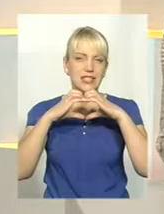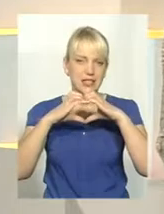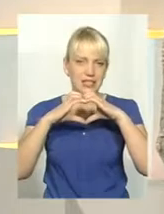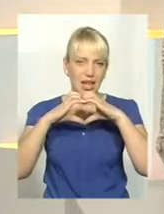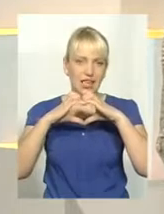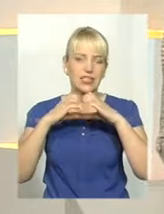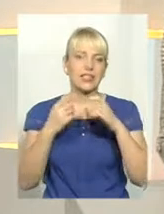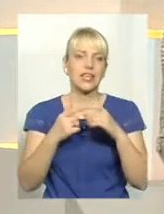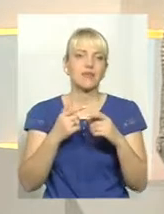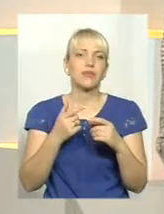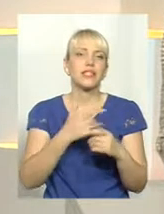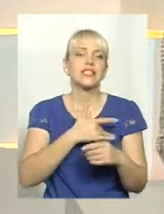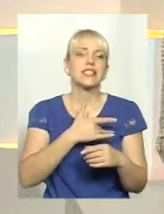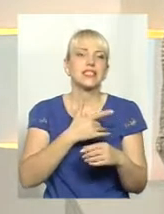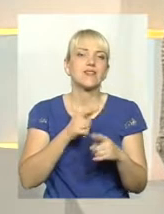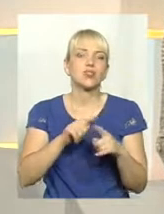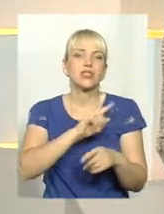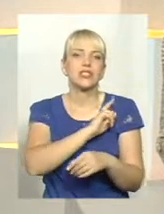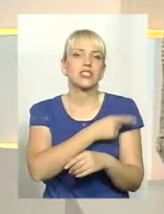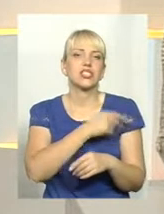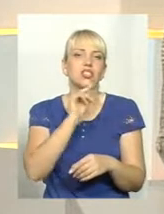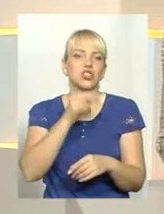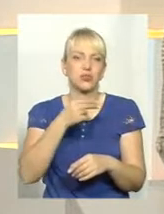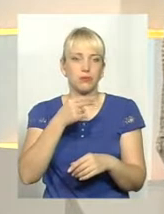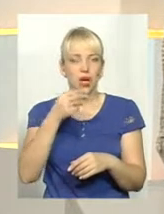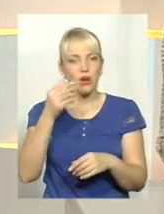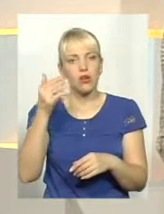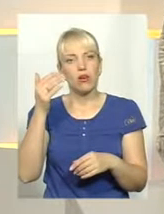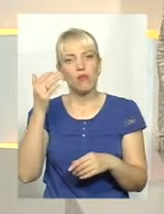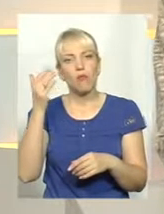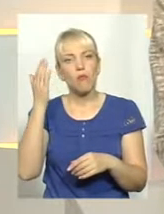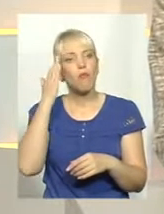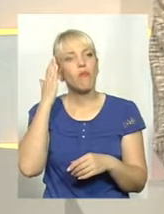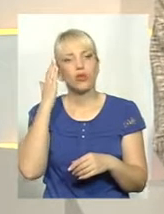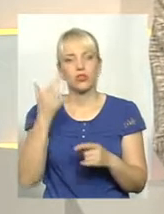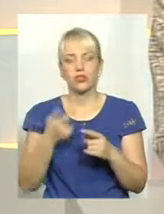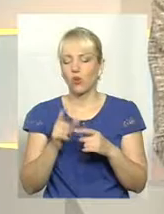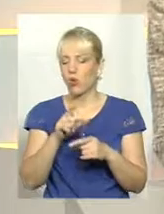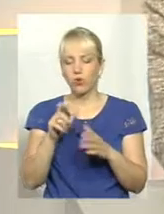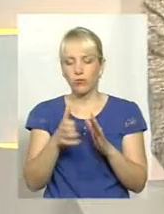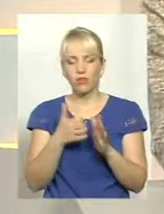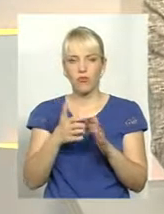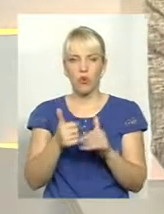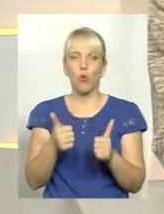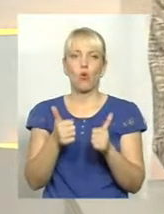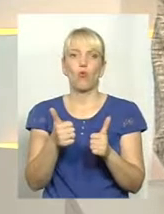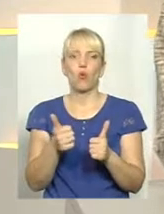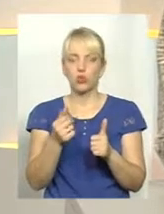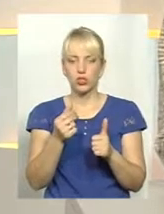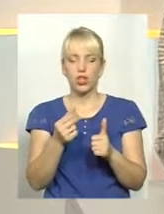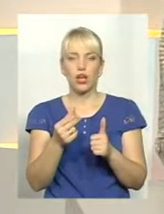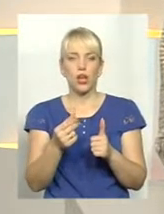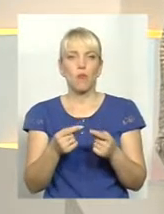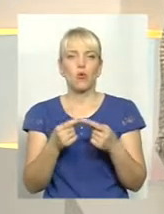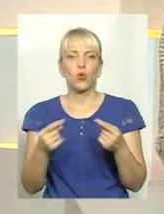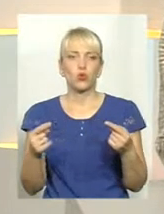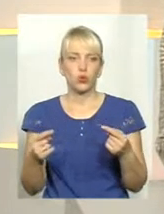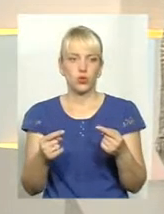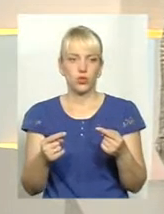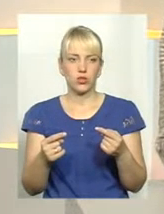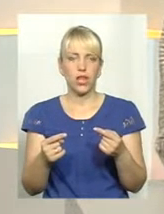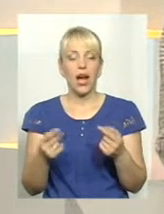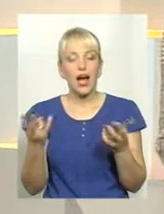пройдено, вже вибрані ті основні 4 варіанти. Разом з тим, бренд емоції. Люди є раціональні в своєму